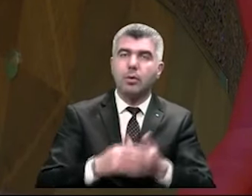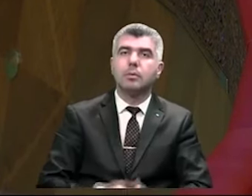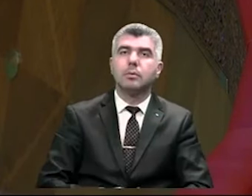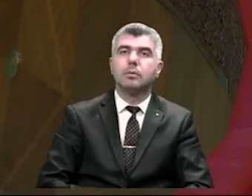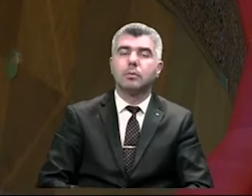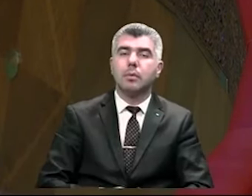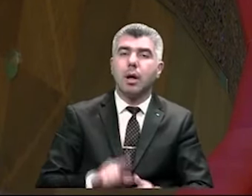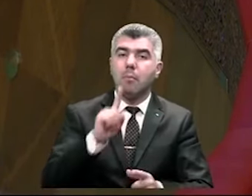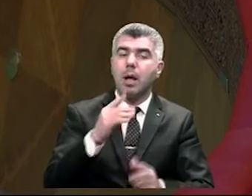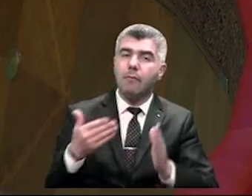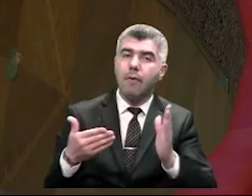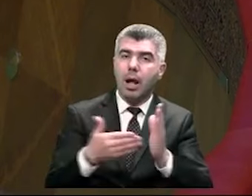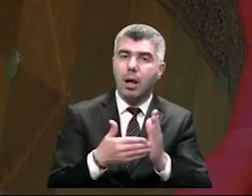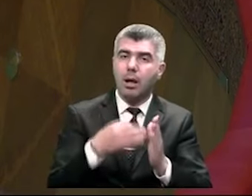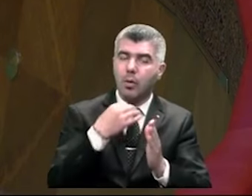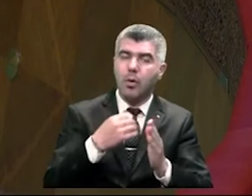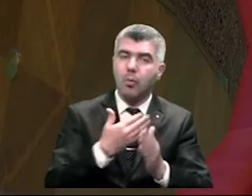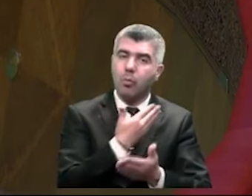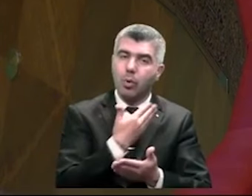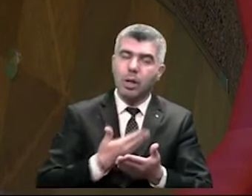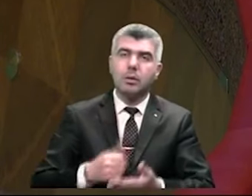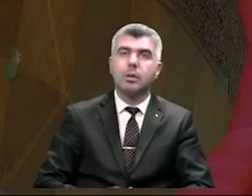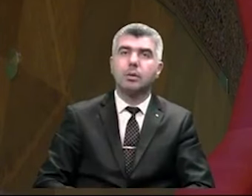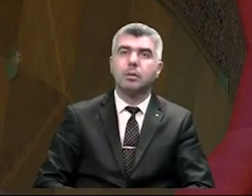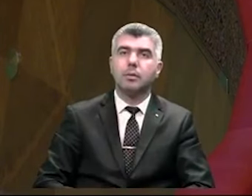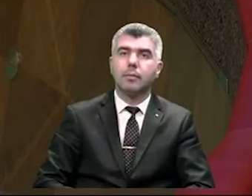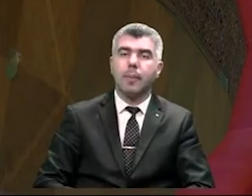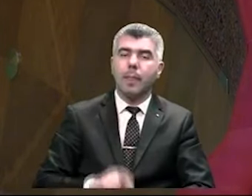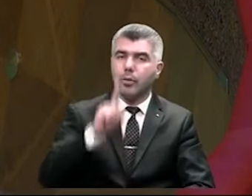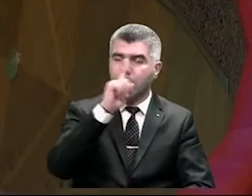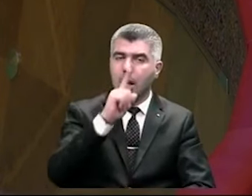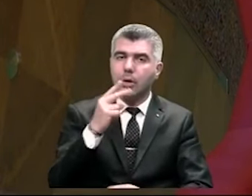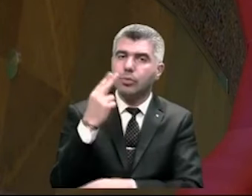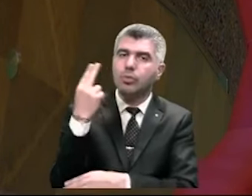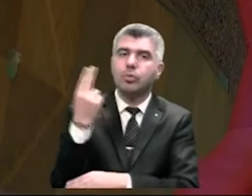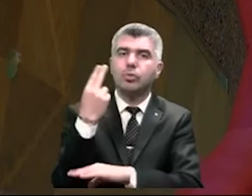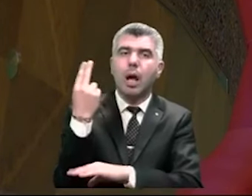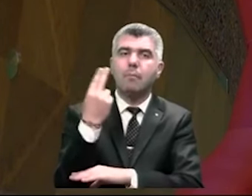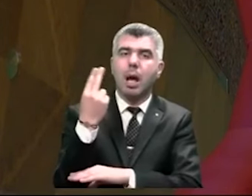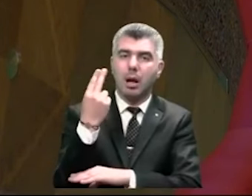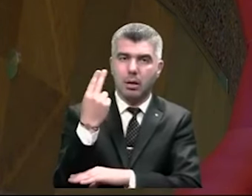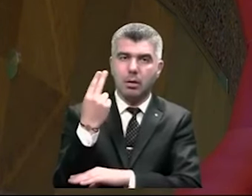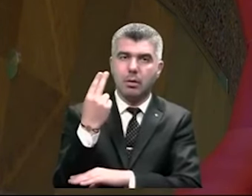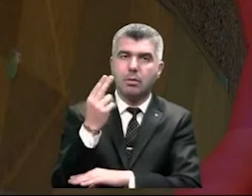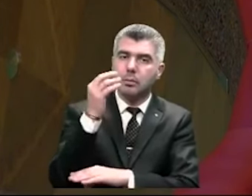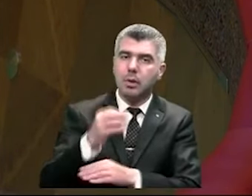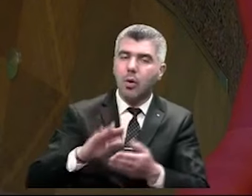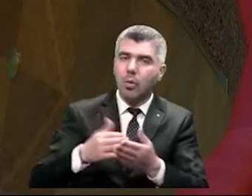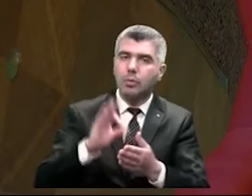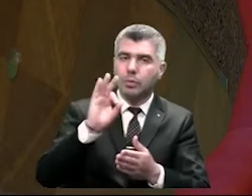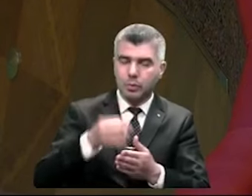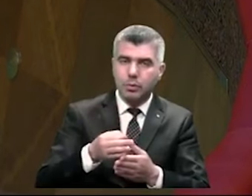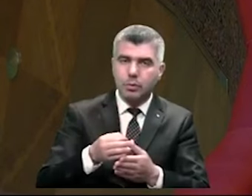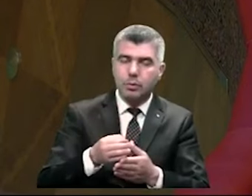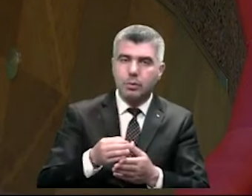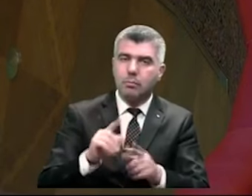ولكن في الاخير بغيت غير ناكد السيده المستشاره بان الجامعه عندها هذا هذ الكفاءه باش